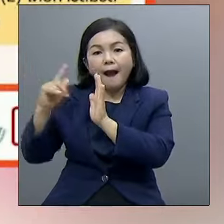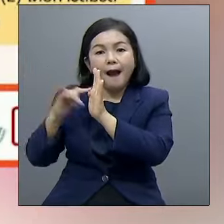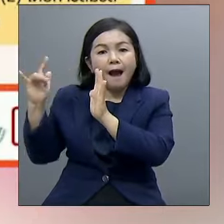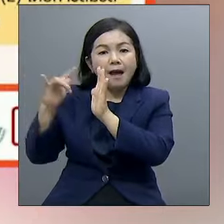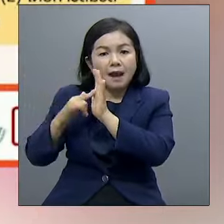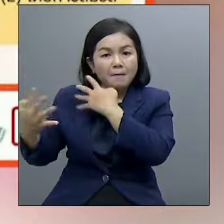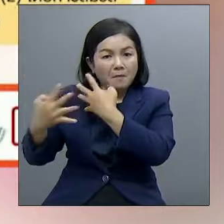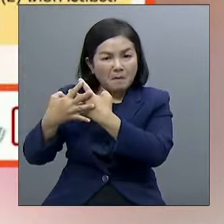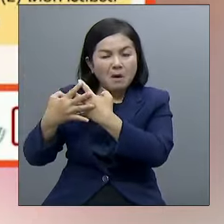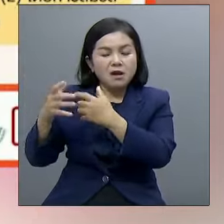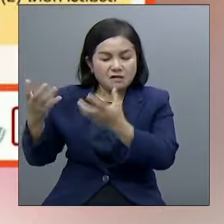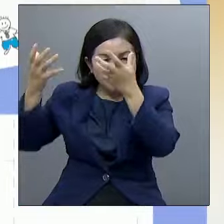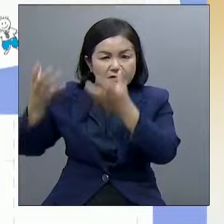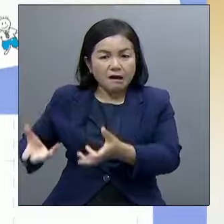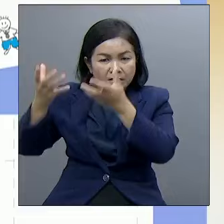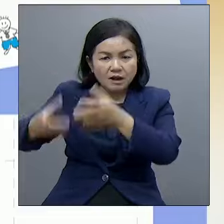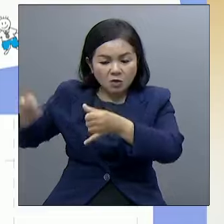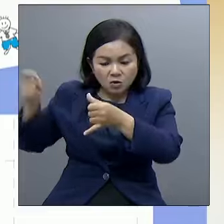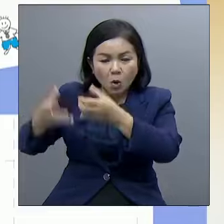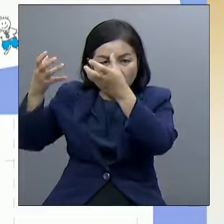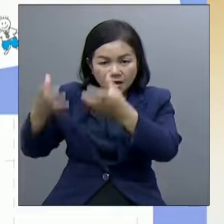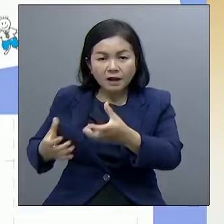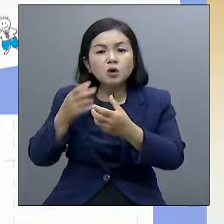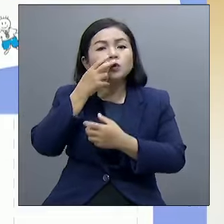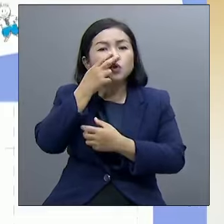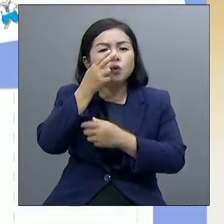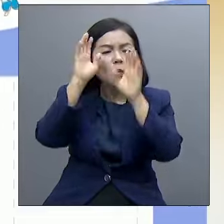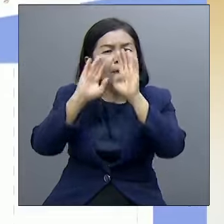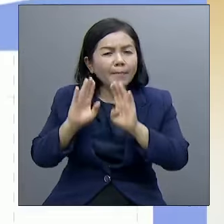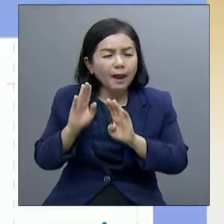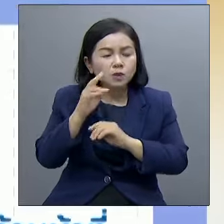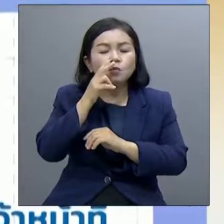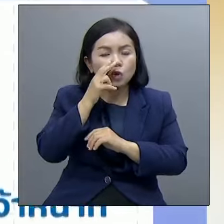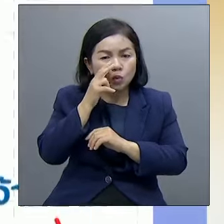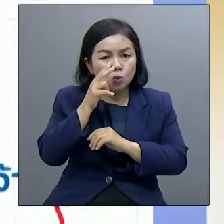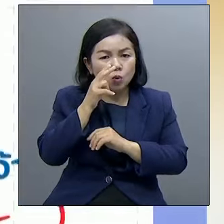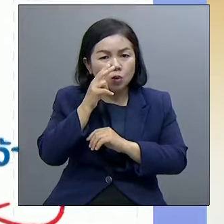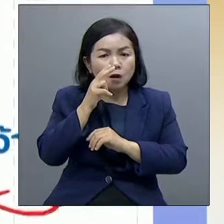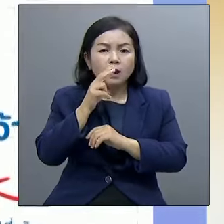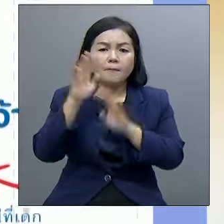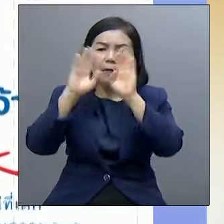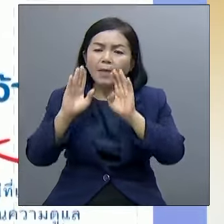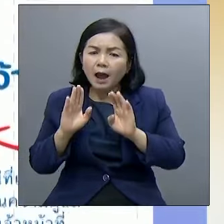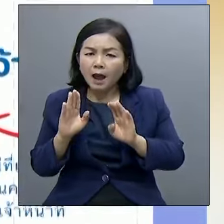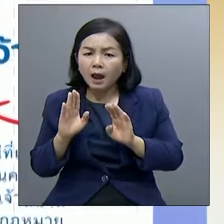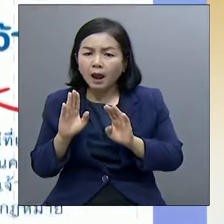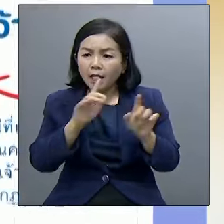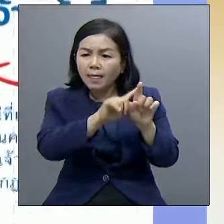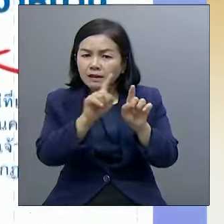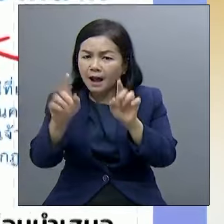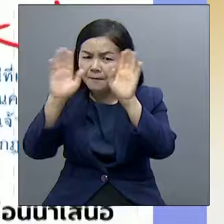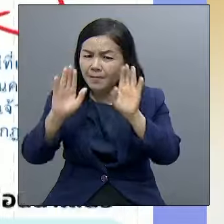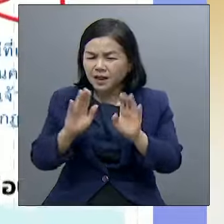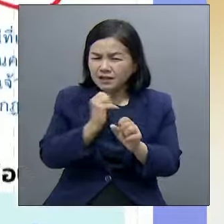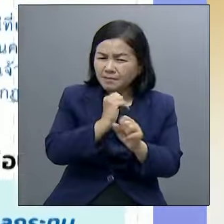แรงแล้ว จะแรงแล้วเพราะฉะนั้นอันนี้เนี่ยอันนี้ต้องไปดูพฤติกรรมที่มันชัดเจนมากยิ่งขึ้นนะว่าเฮ้ยบางเรื่องเป็นการอนาจารหรือเ